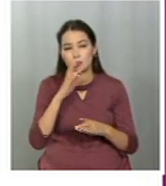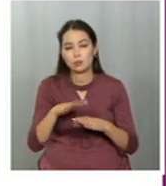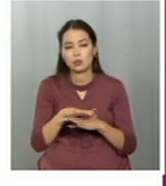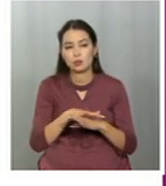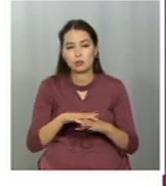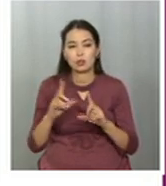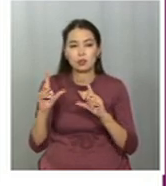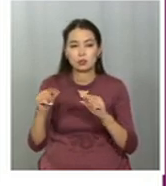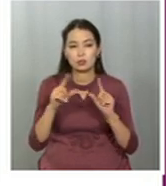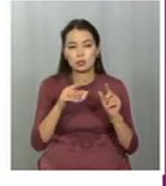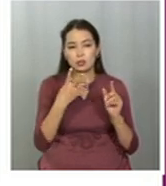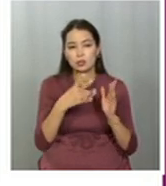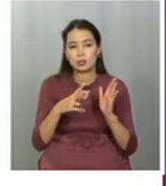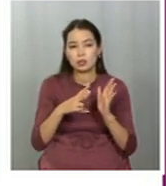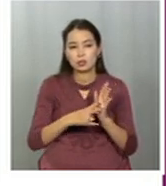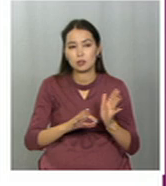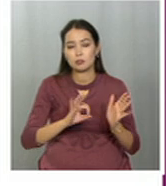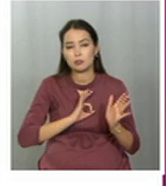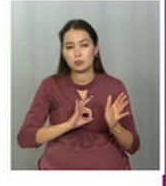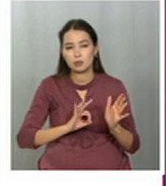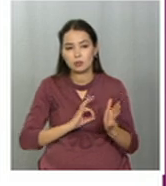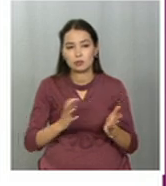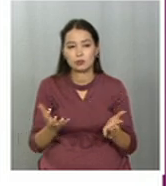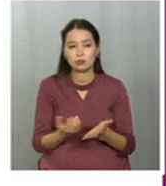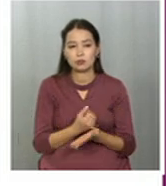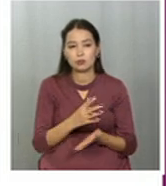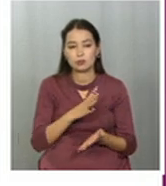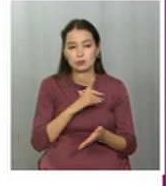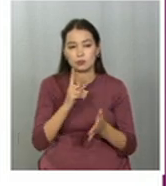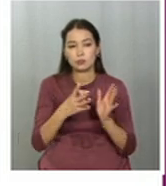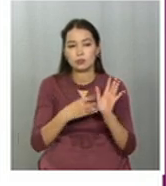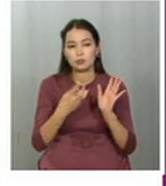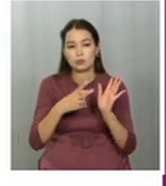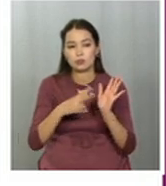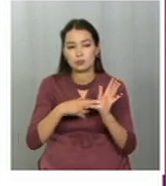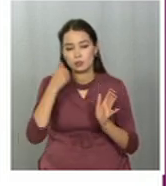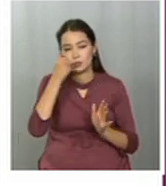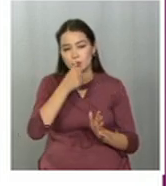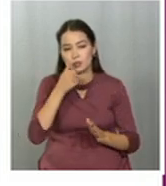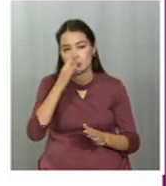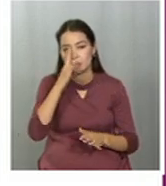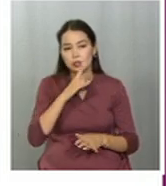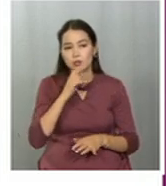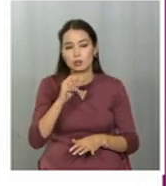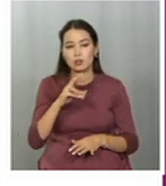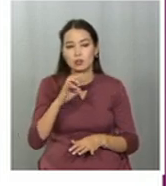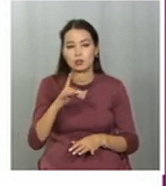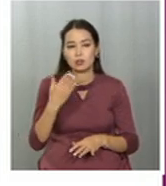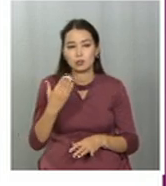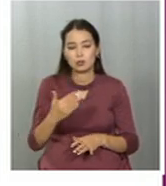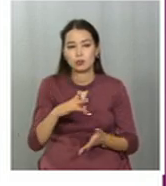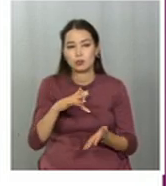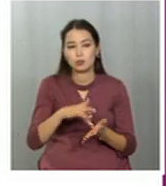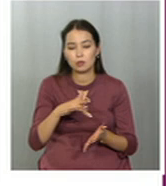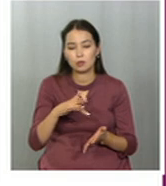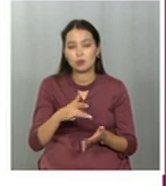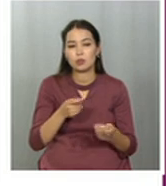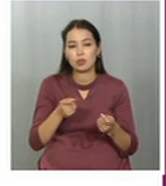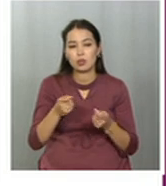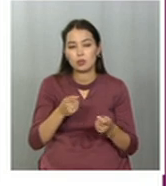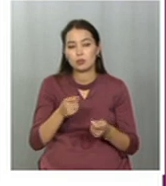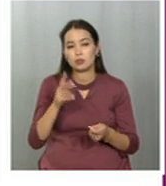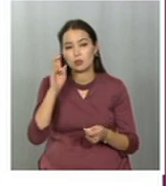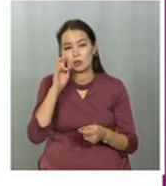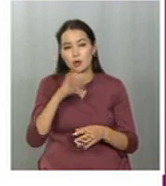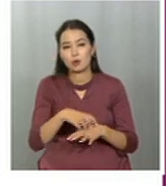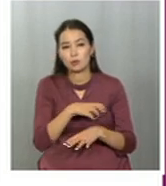аралап, 48 медаль жеңіп алған. 1927 жылы Қазақ АКСР Орталық Атқару Комитеті